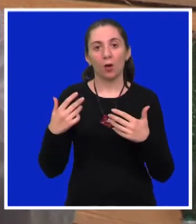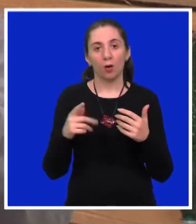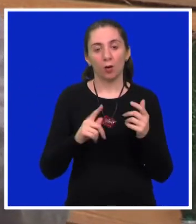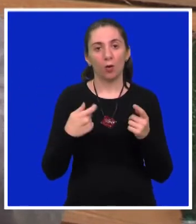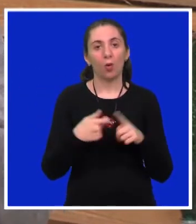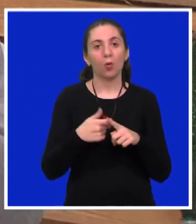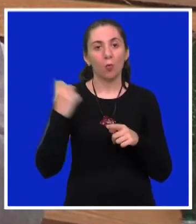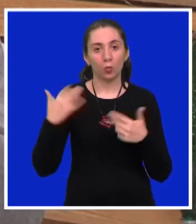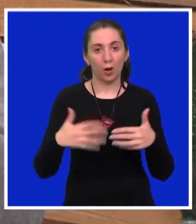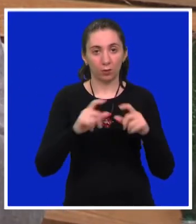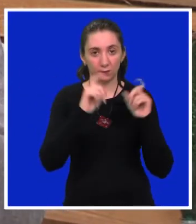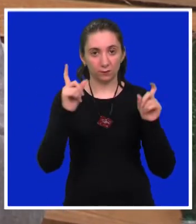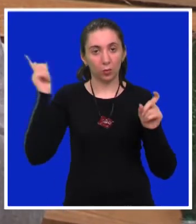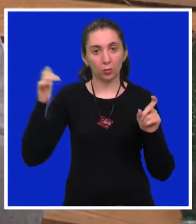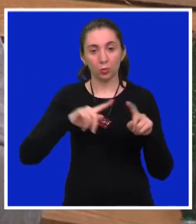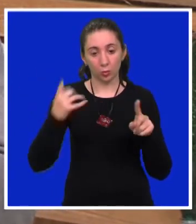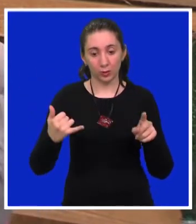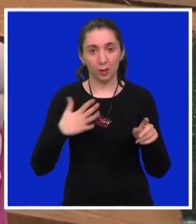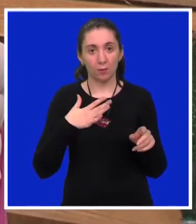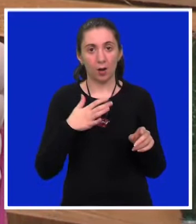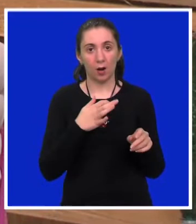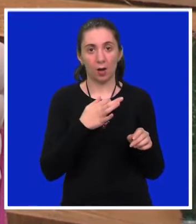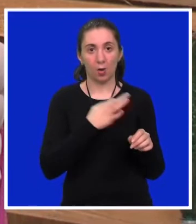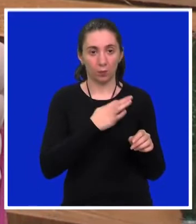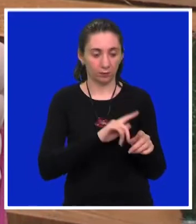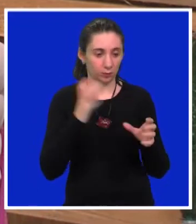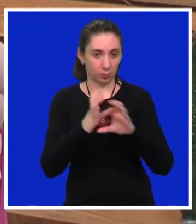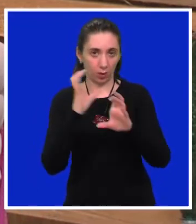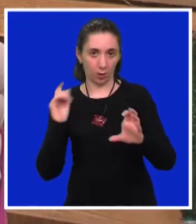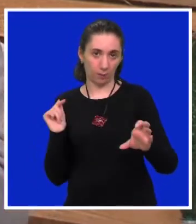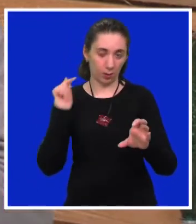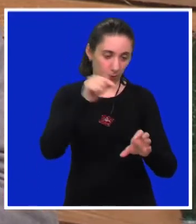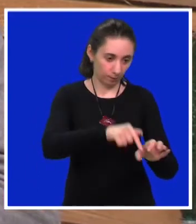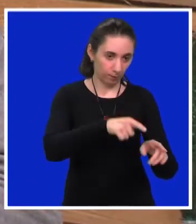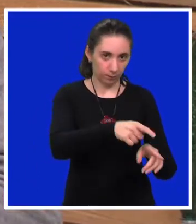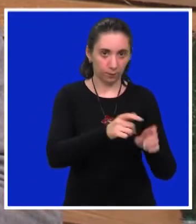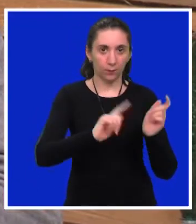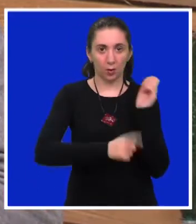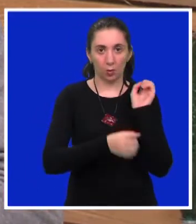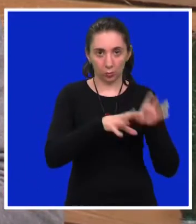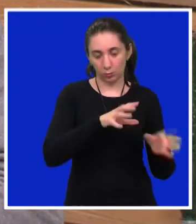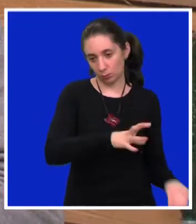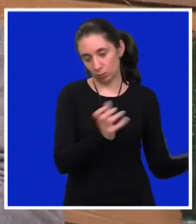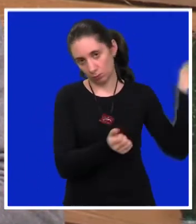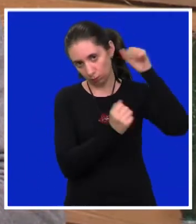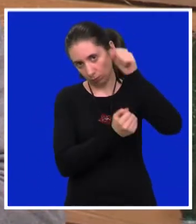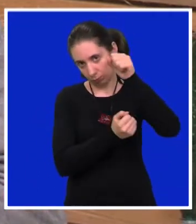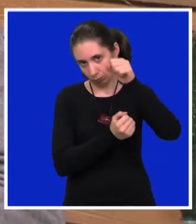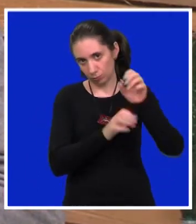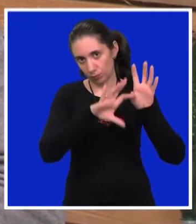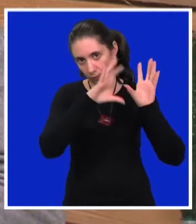tvrtke. Naime, komunalna tvrtka je do sada imala obvezu s kamionom doći do kontejnera,